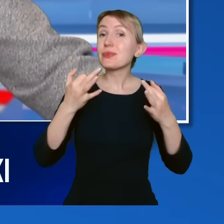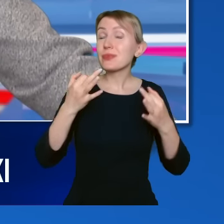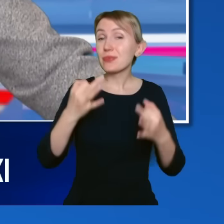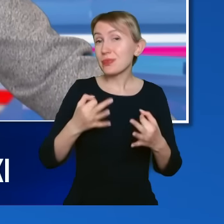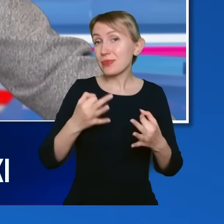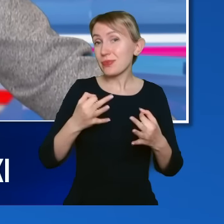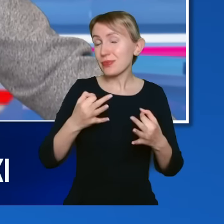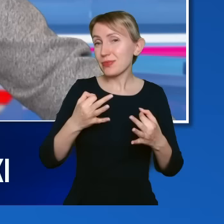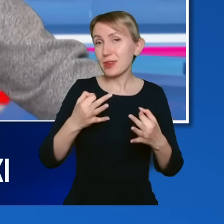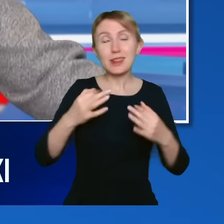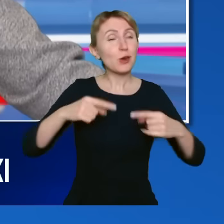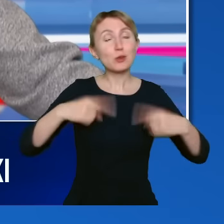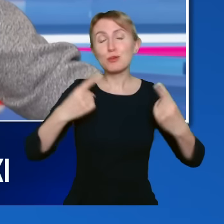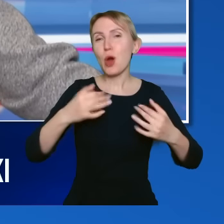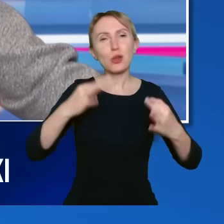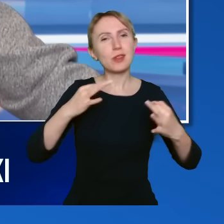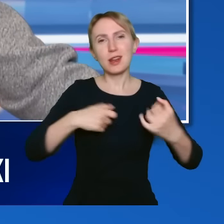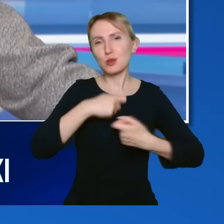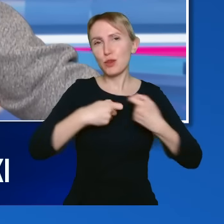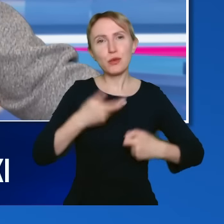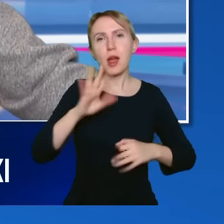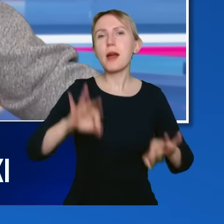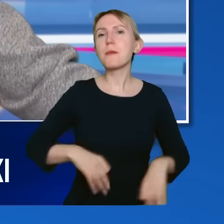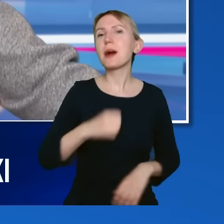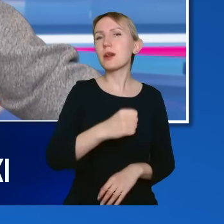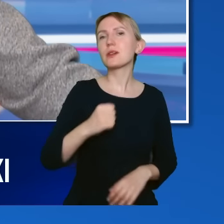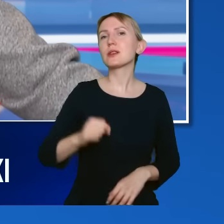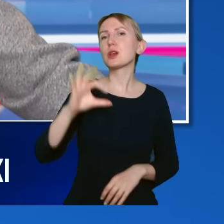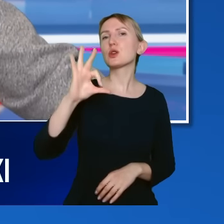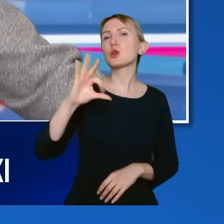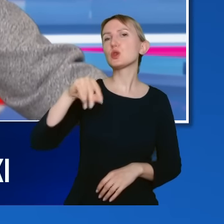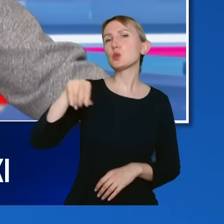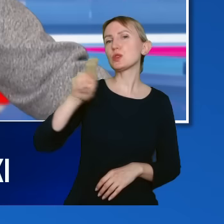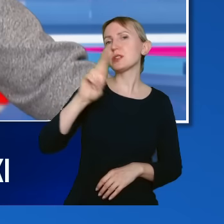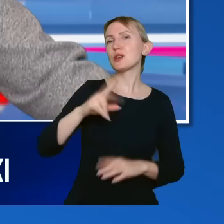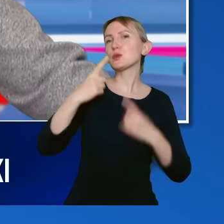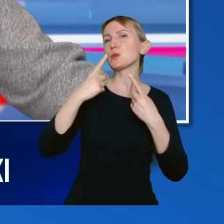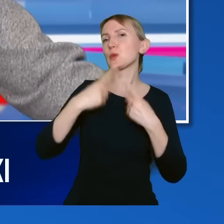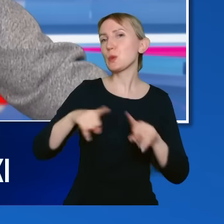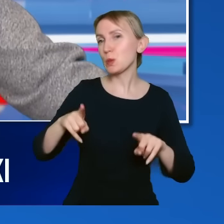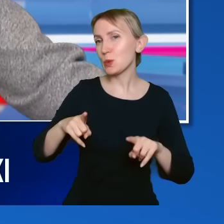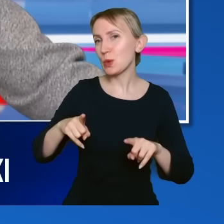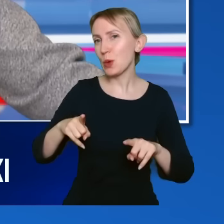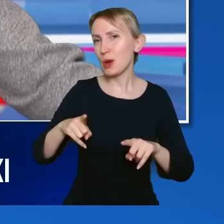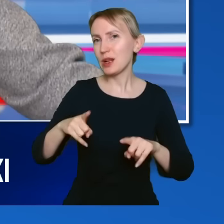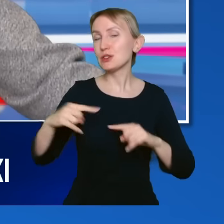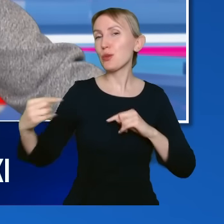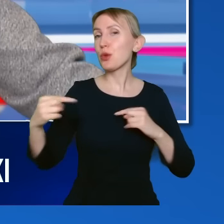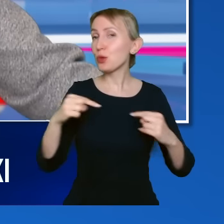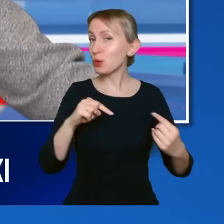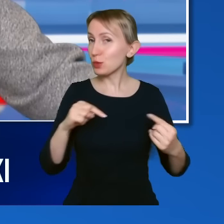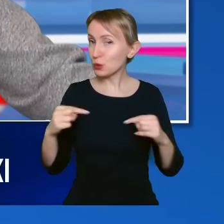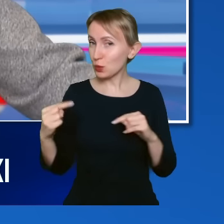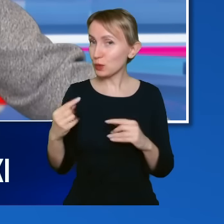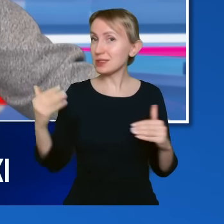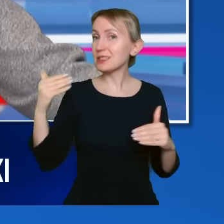nie rozstrzygniemy. Może pan poseł Dobromir jeszcze jedno zdanie, żeby dyskusję